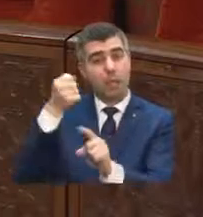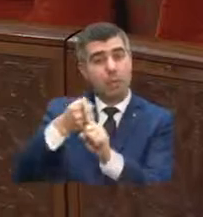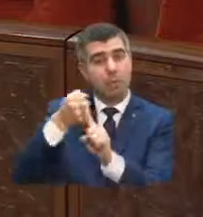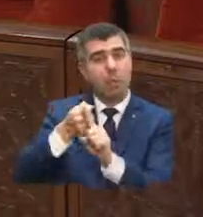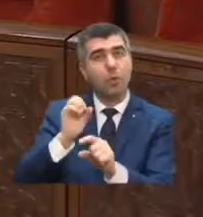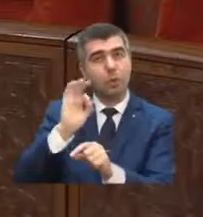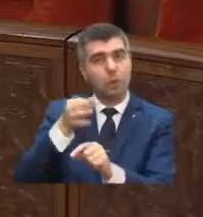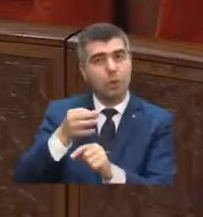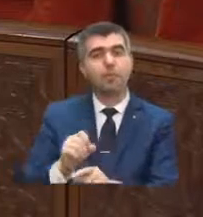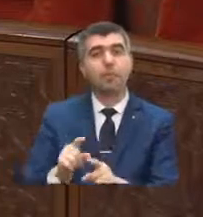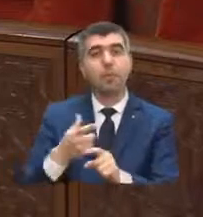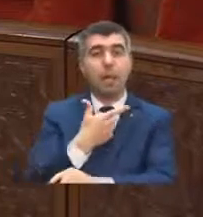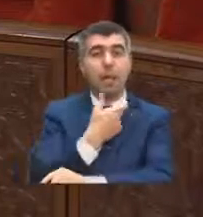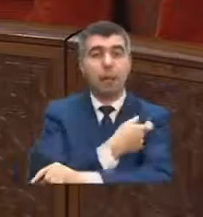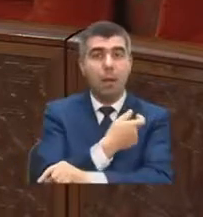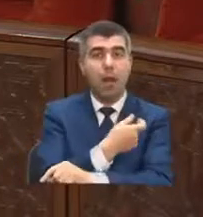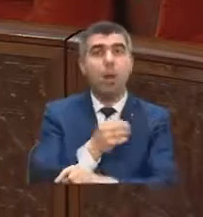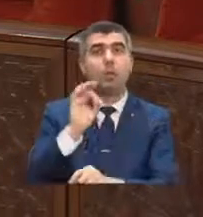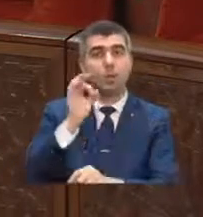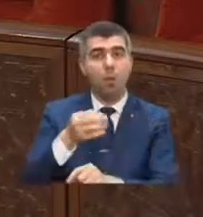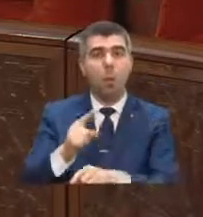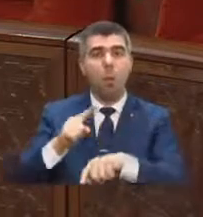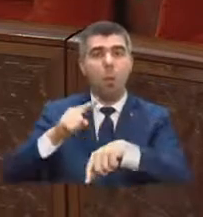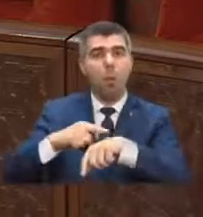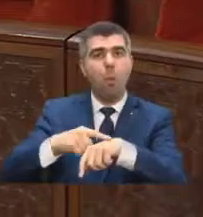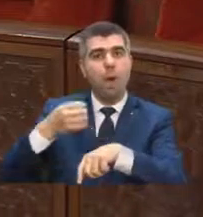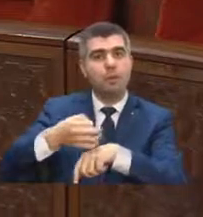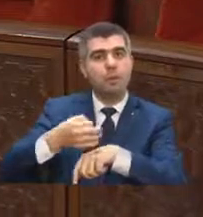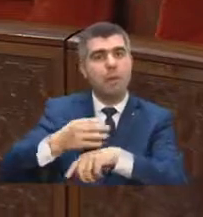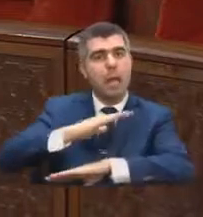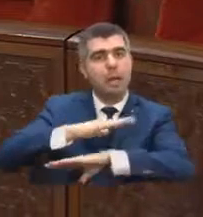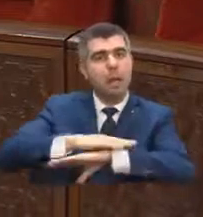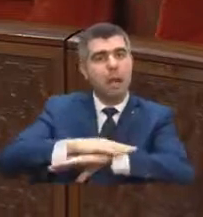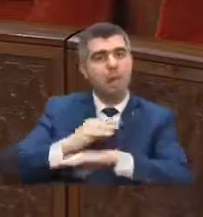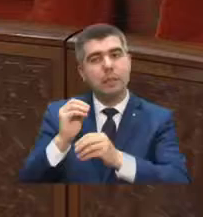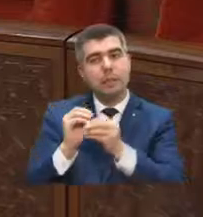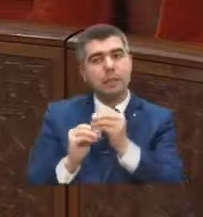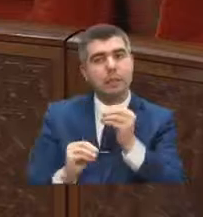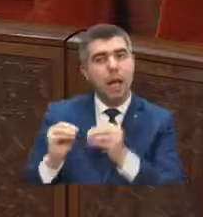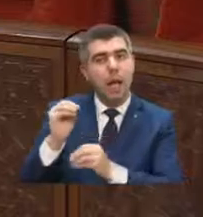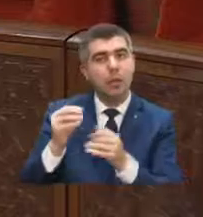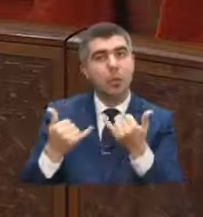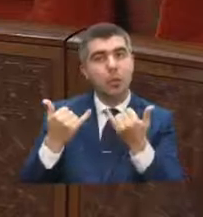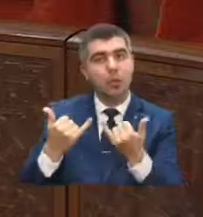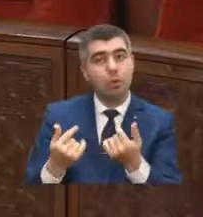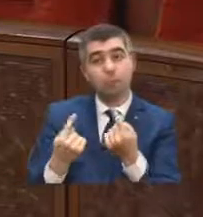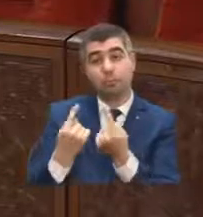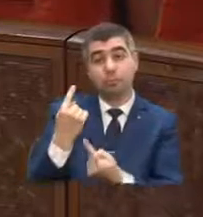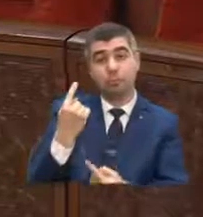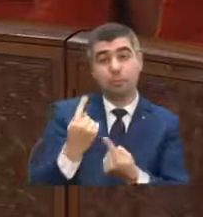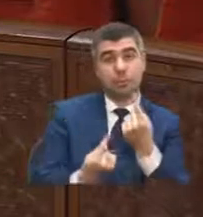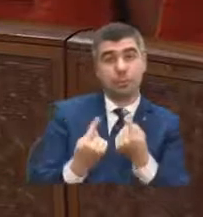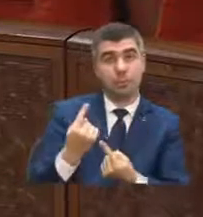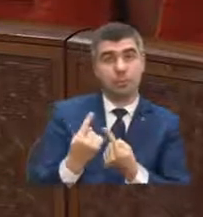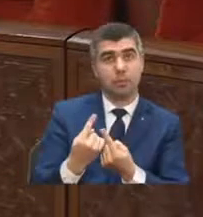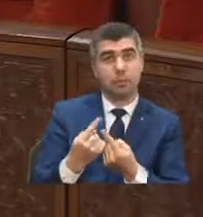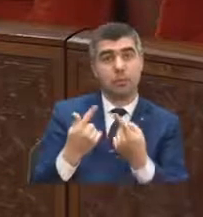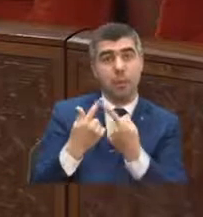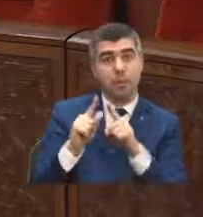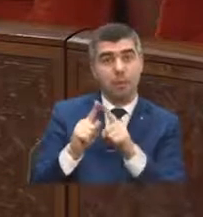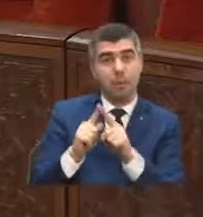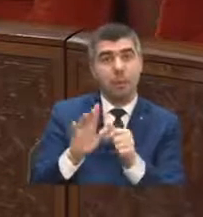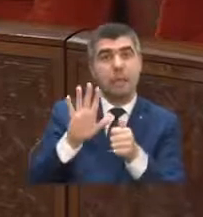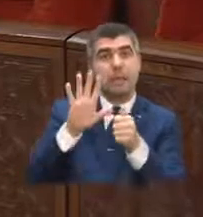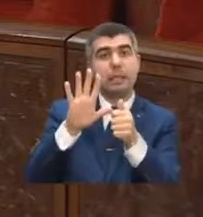اللقاح متوفر ووفرناه في الوقت ديالو وزدناه اليوم لانه خفنا ما يكونش شي تخوف بمتوفر، و